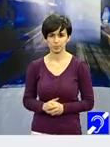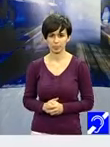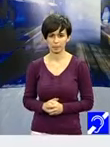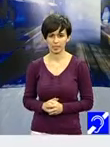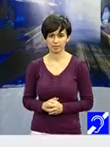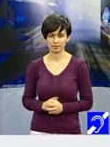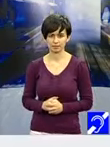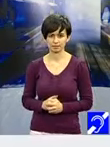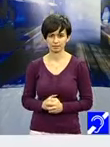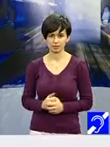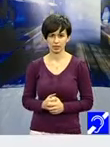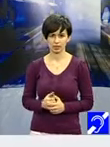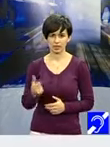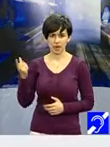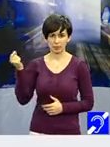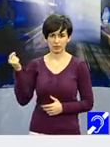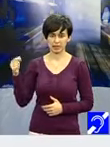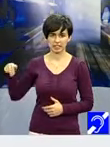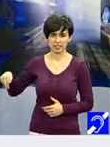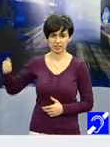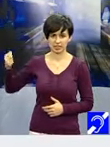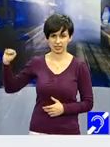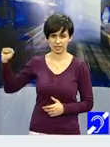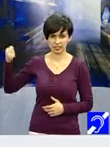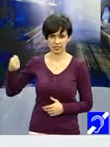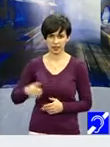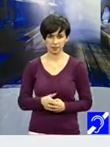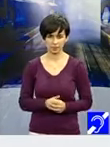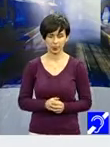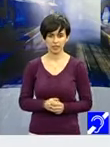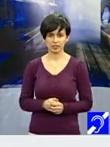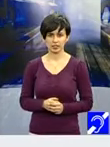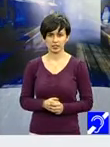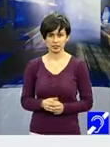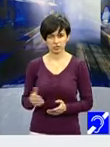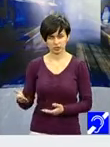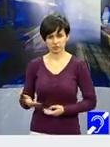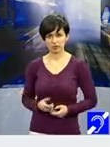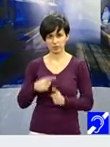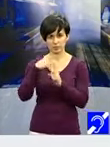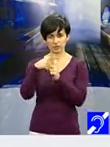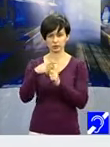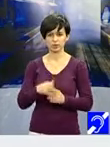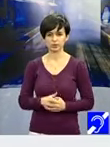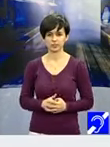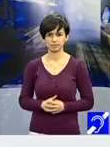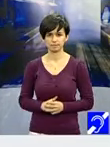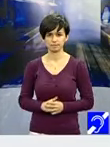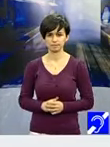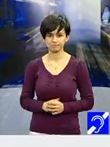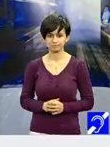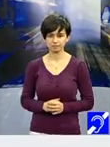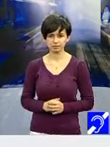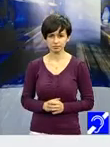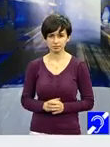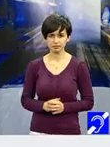NASA, ceea ce ne acordă nouă un plus, probabil, în viitoarele cariere și intrăm în anumite baze de date și așa mai departe.